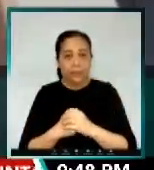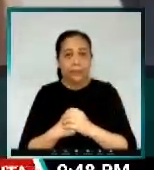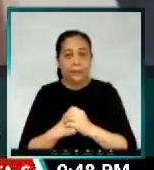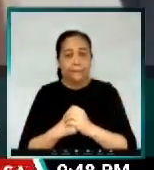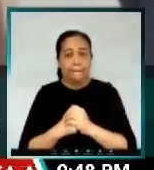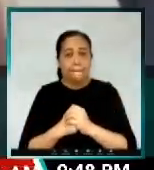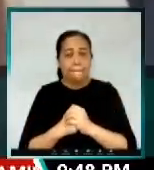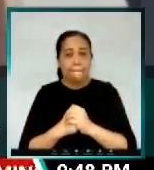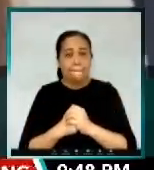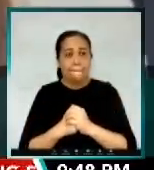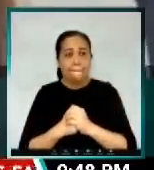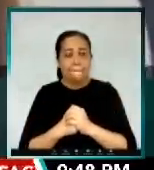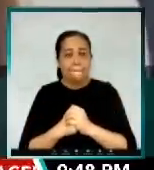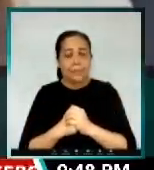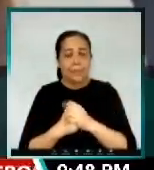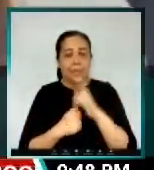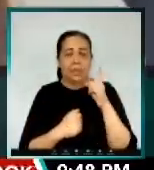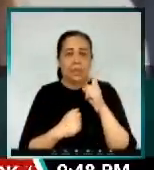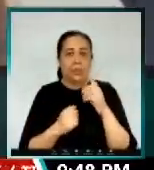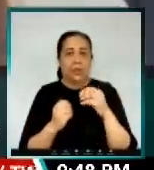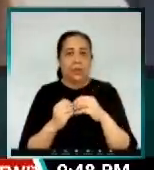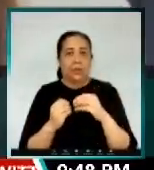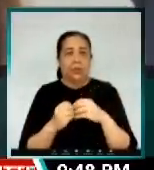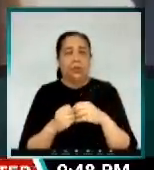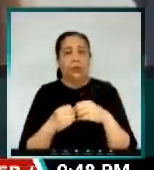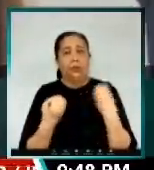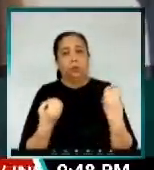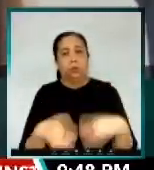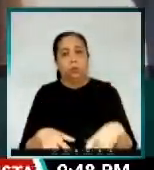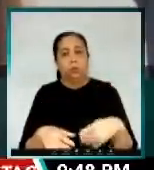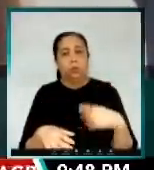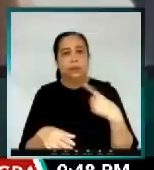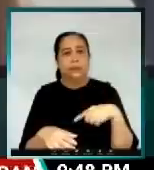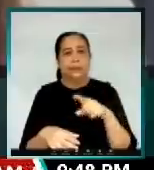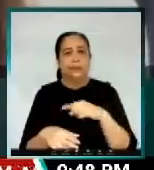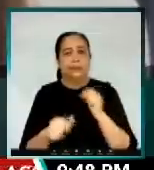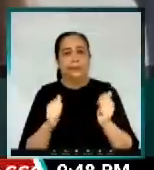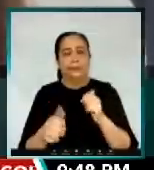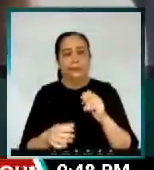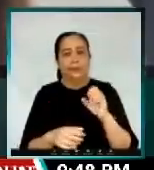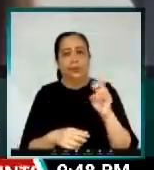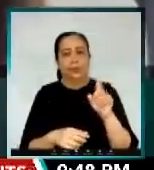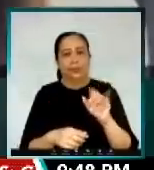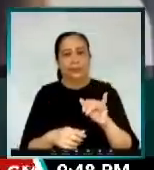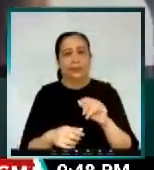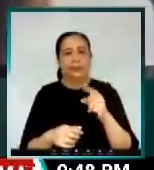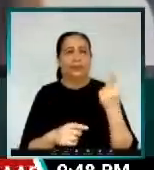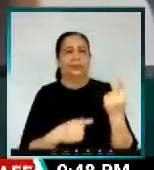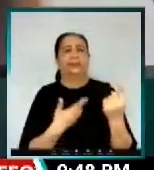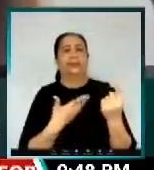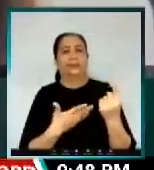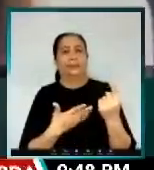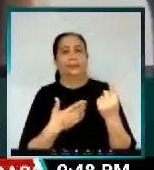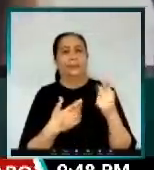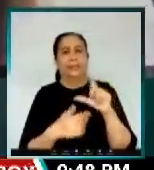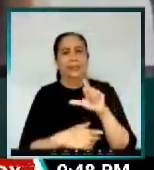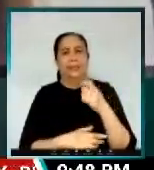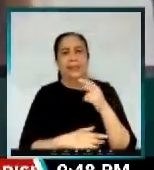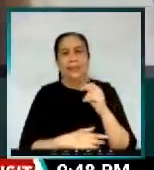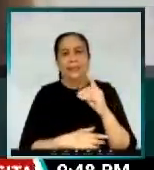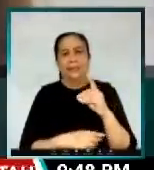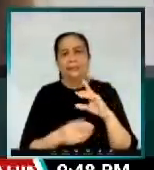Isa na namang nawala sa ating industriya, isang legend pagdating sa music